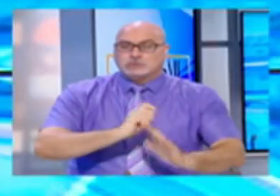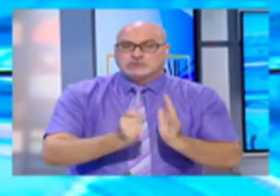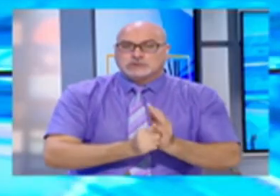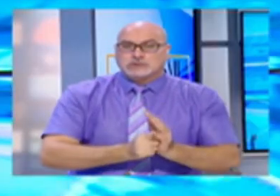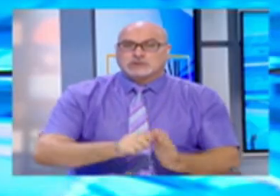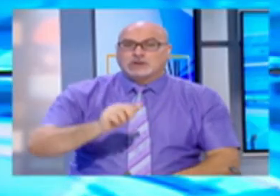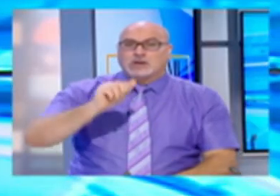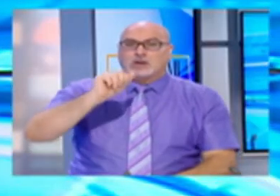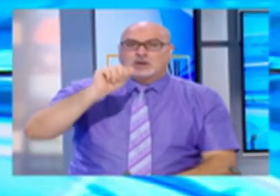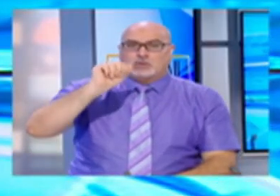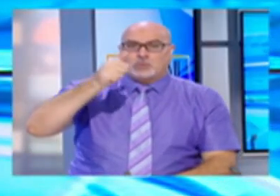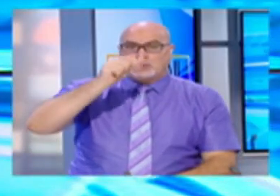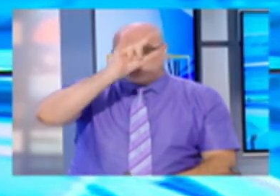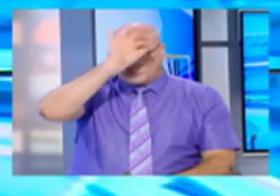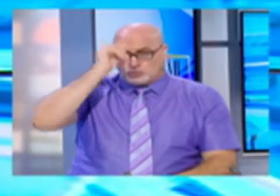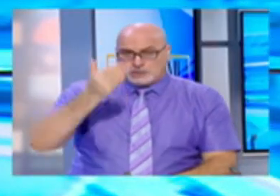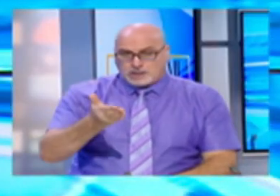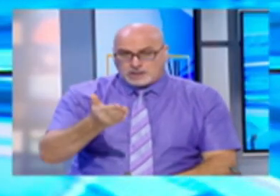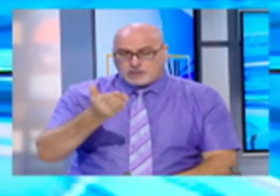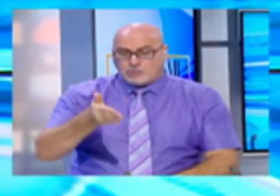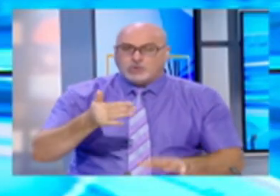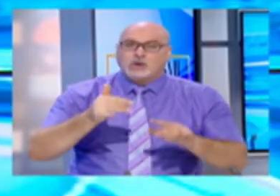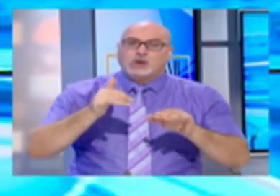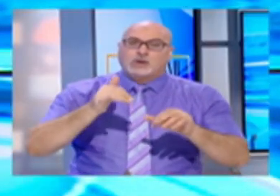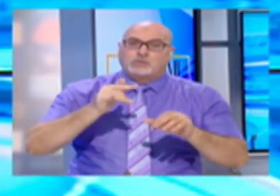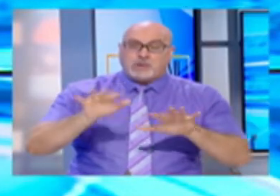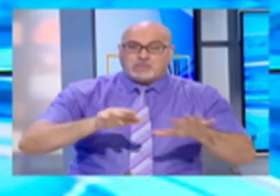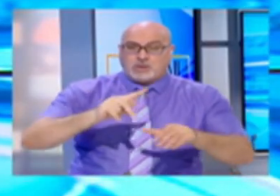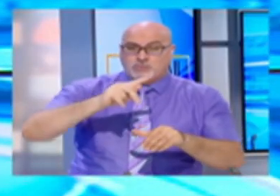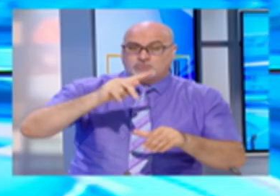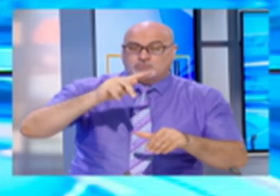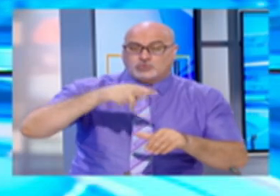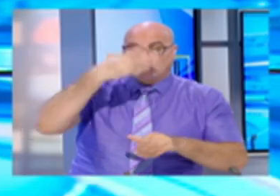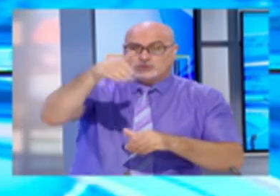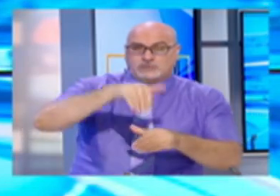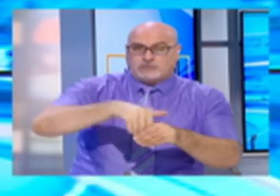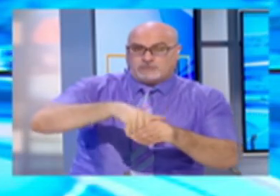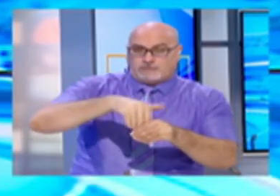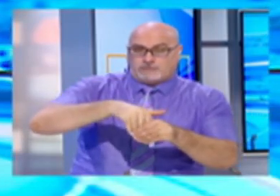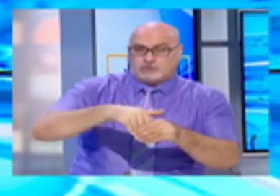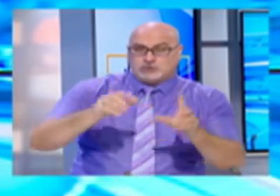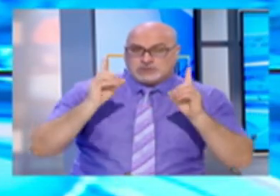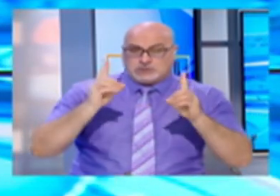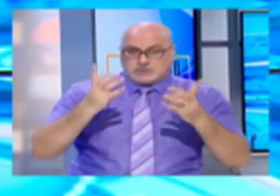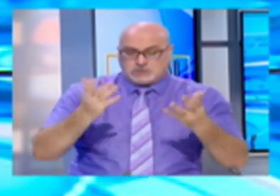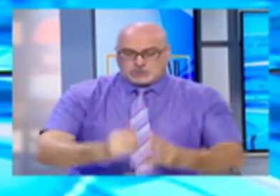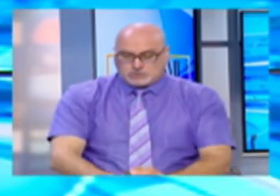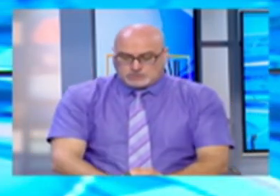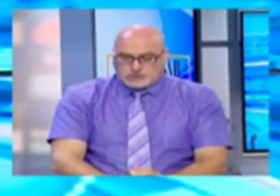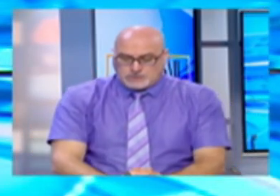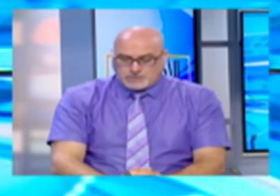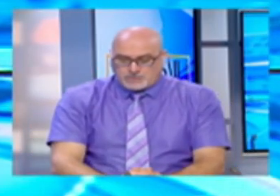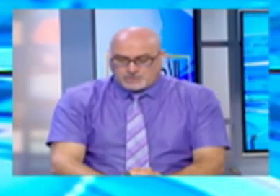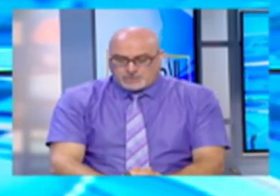شهر الداخل، ليتسنى لمفوضية الانتخابات الاستعداد للاستحقاق الانتخابي